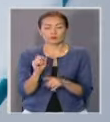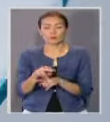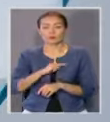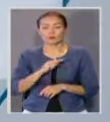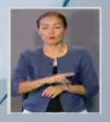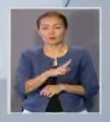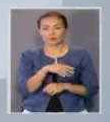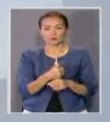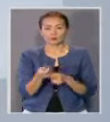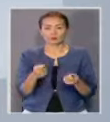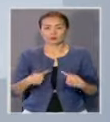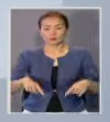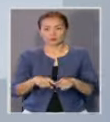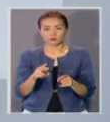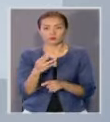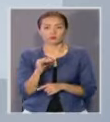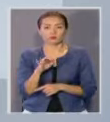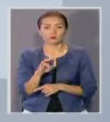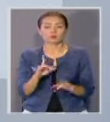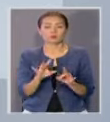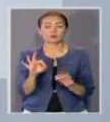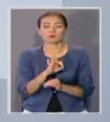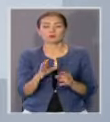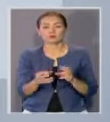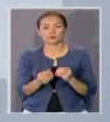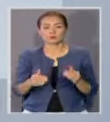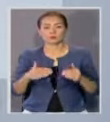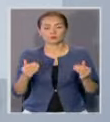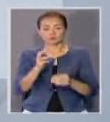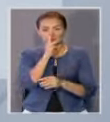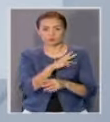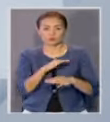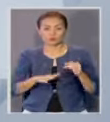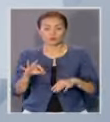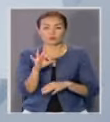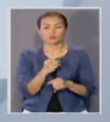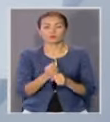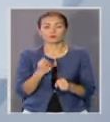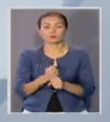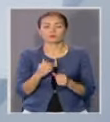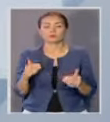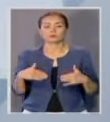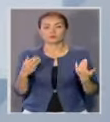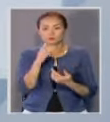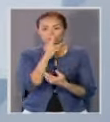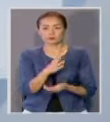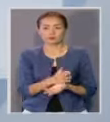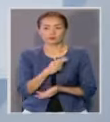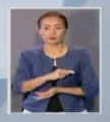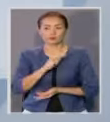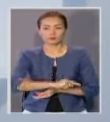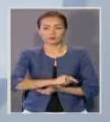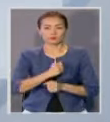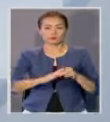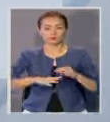главе ведомства даурия на абаев отметил что в этом году выросли доходы специалистов отрасли выросла заработная плата работников